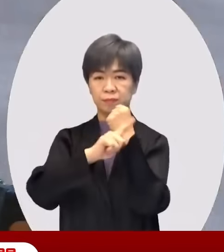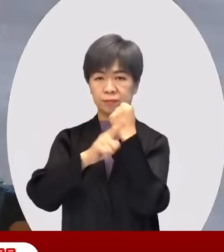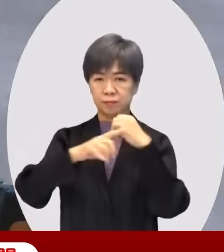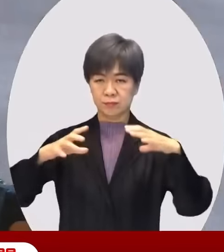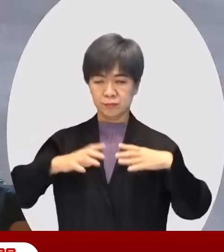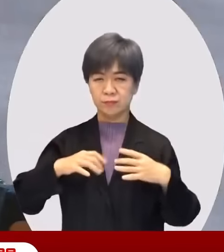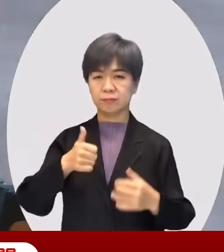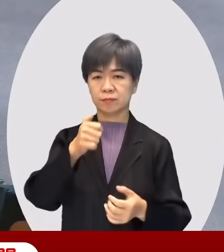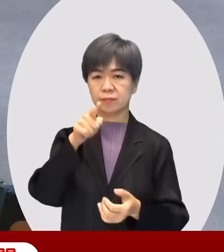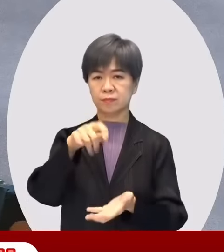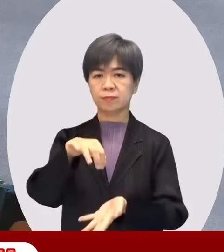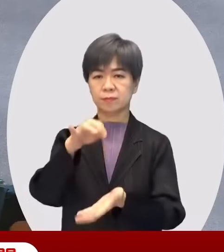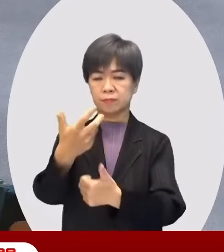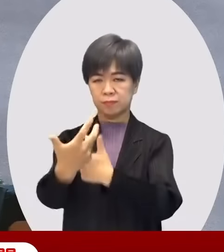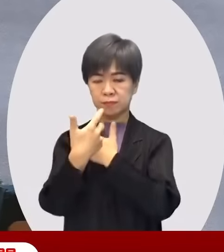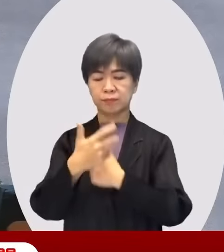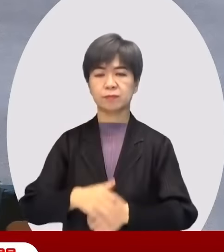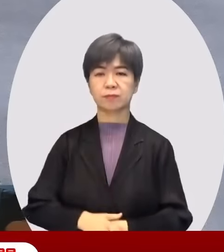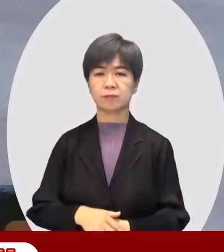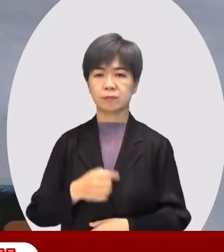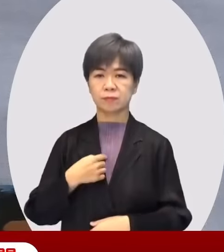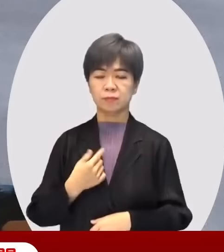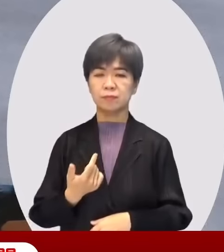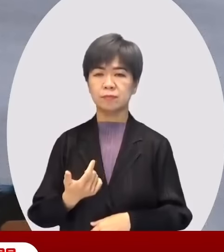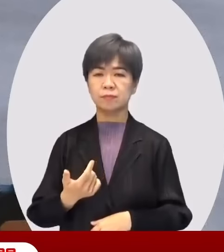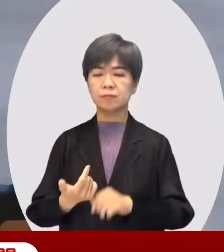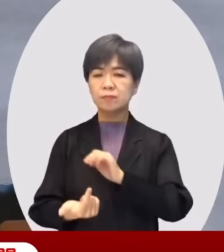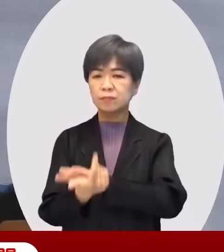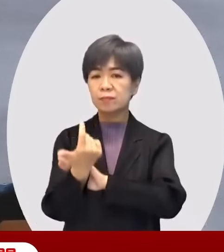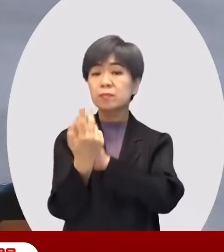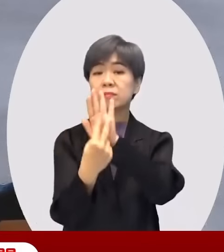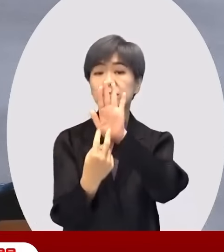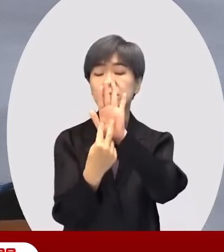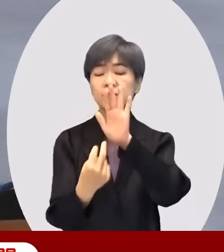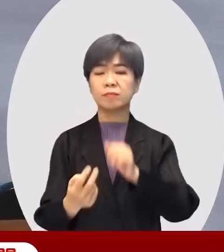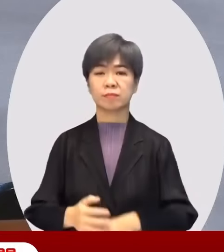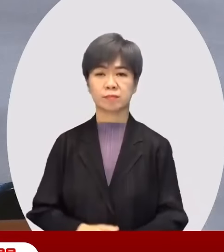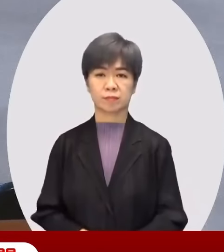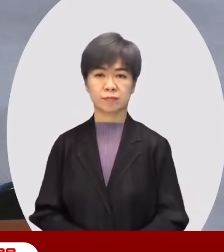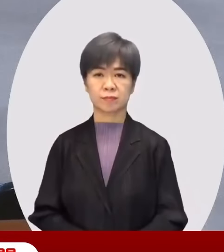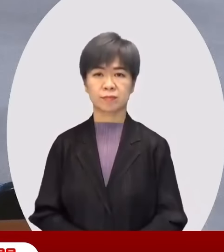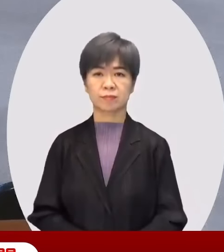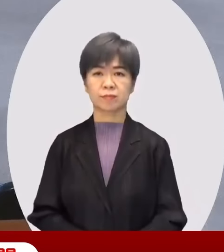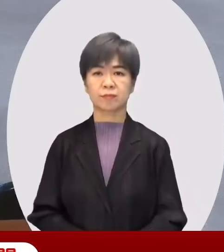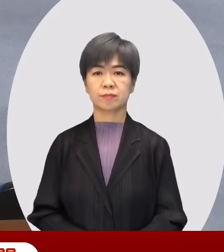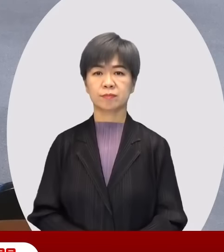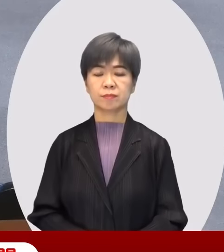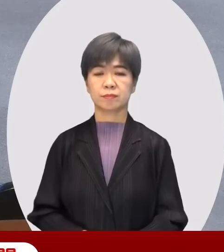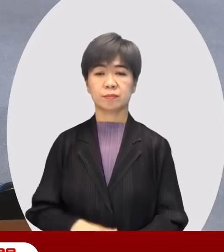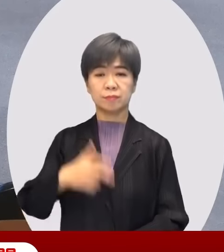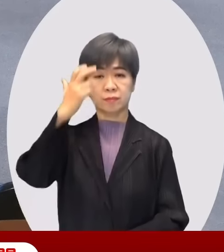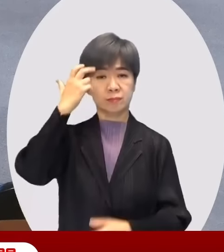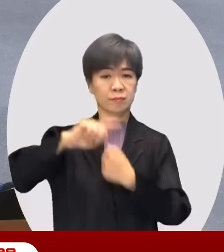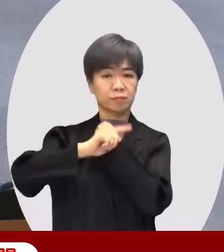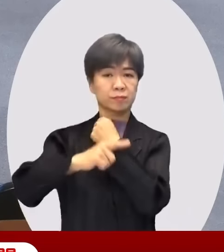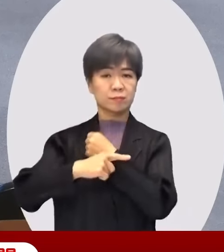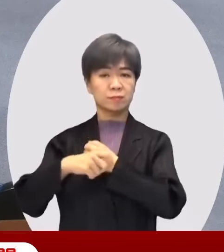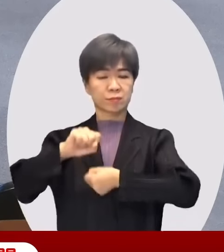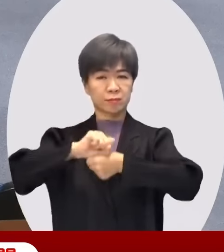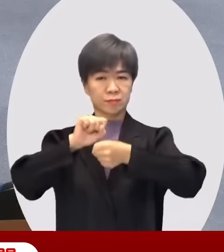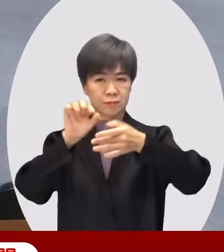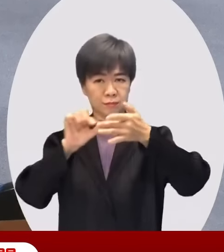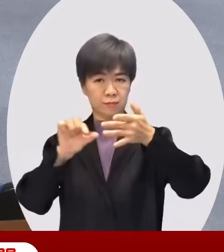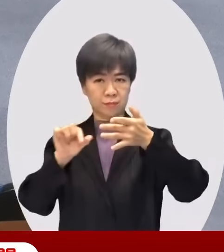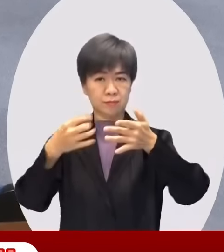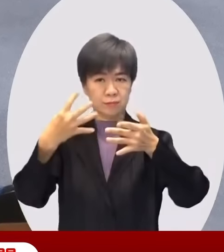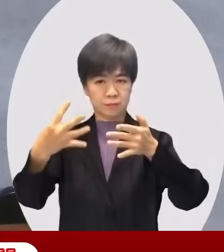然后谢谢詹大法官的提问，我想应该快速的说明哈，就是呢，其实。既然宪法增修条文第